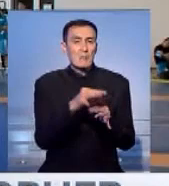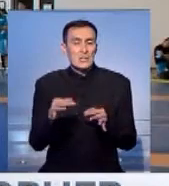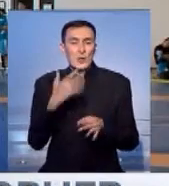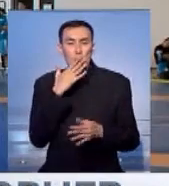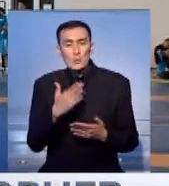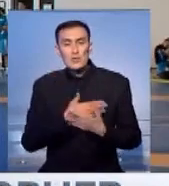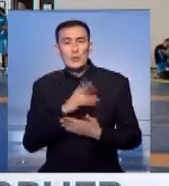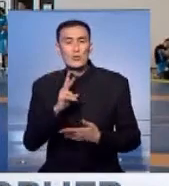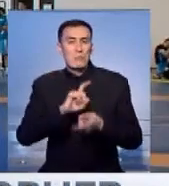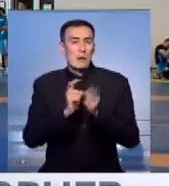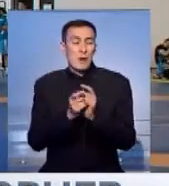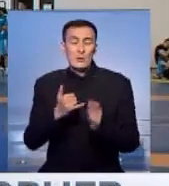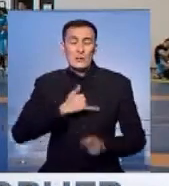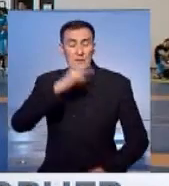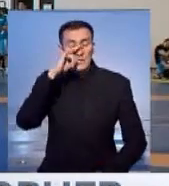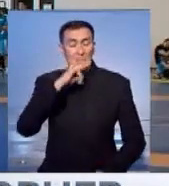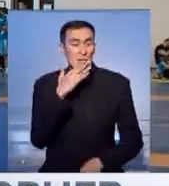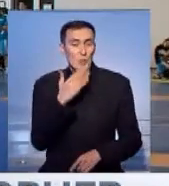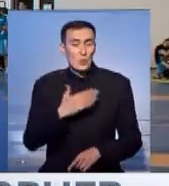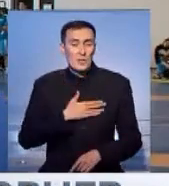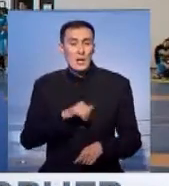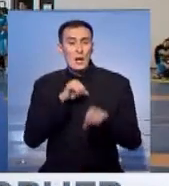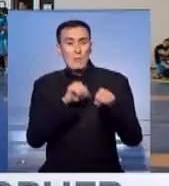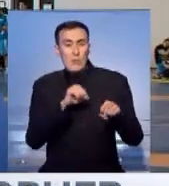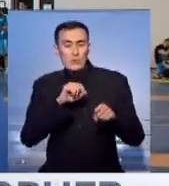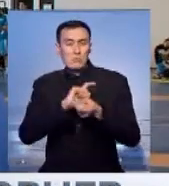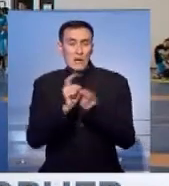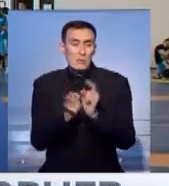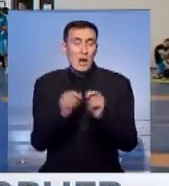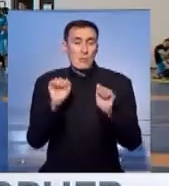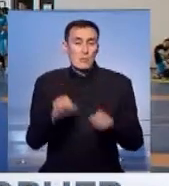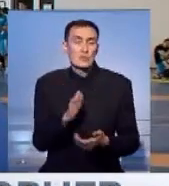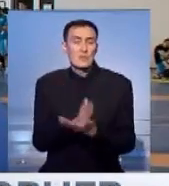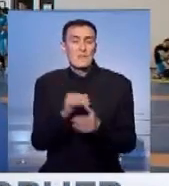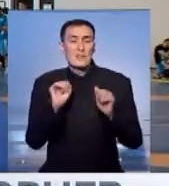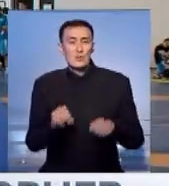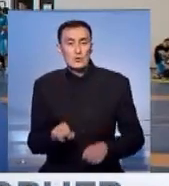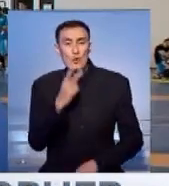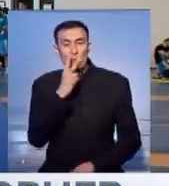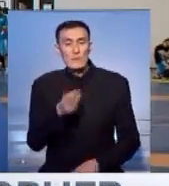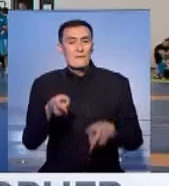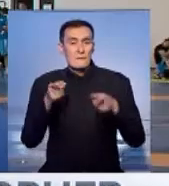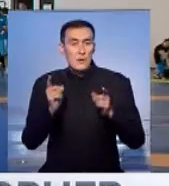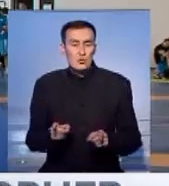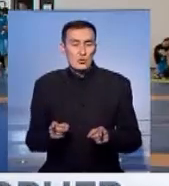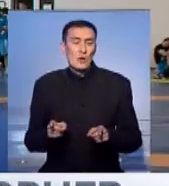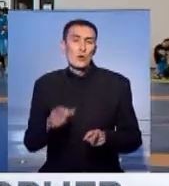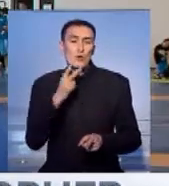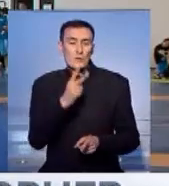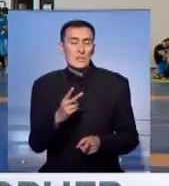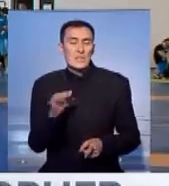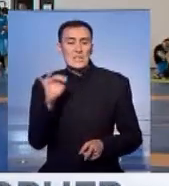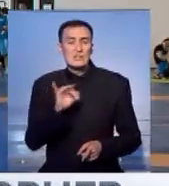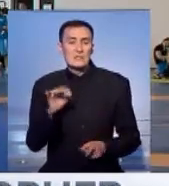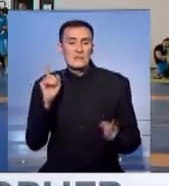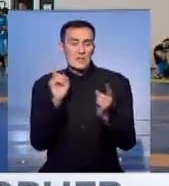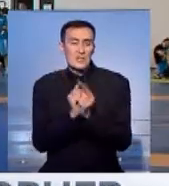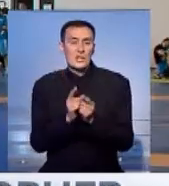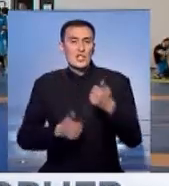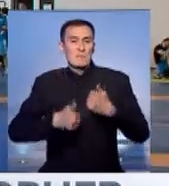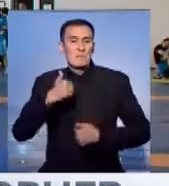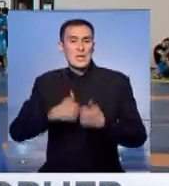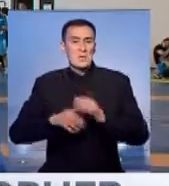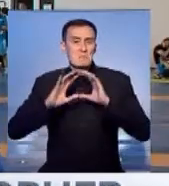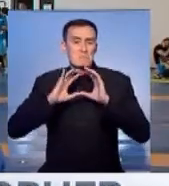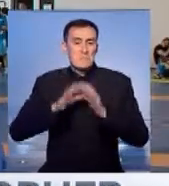любители борьбы, а в Казахстане очень любят борьбу и бокс, будут иметь возможность воочию увидеть исторические события, такие как чемпионат